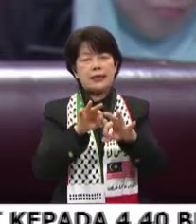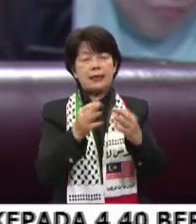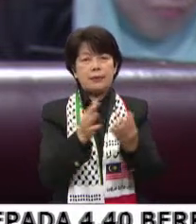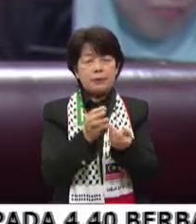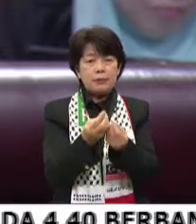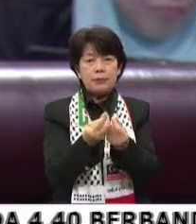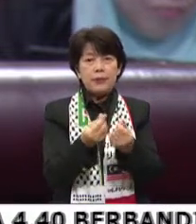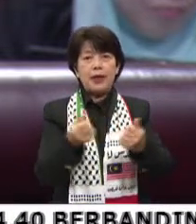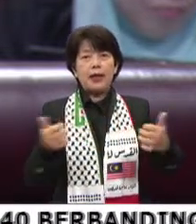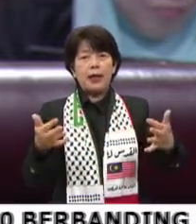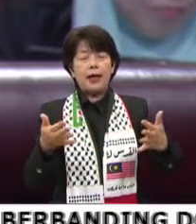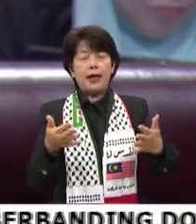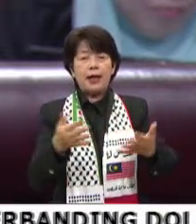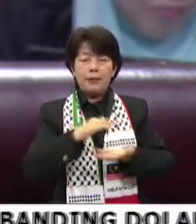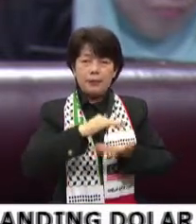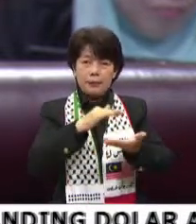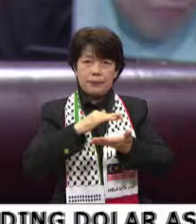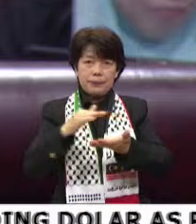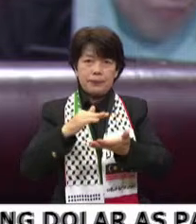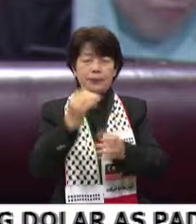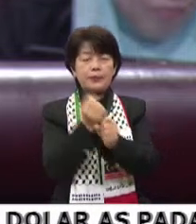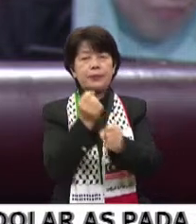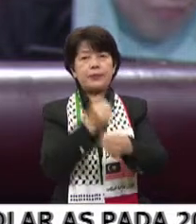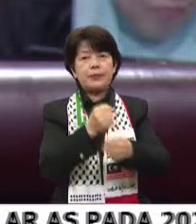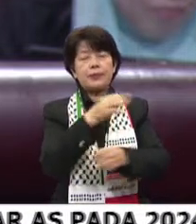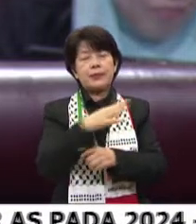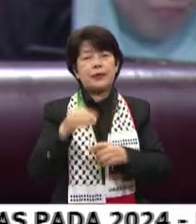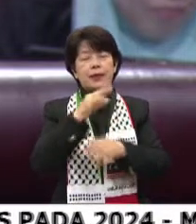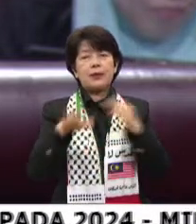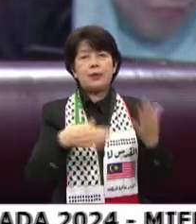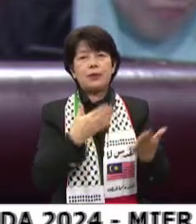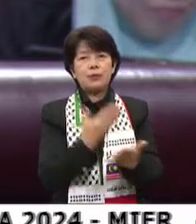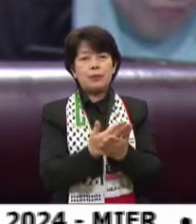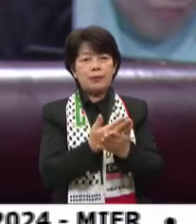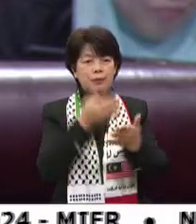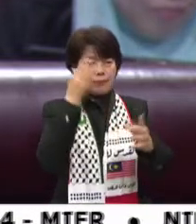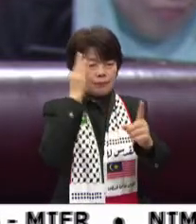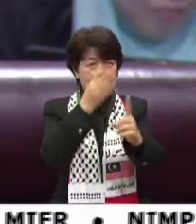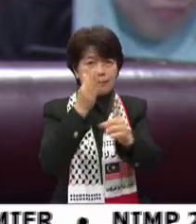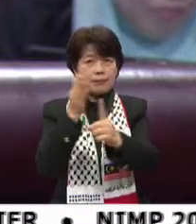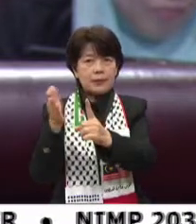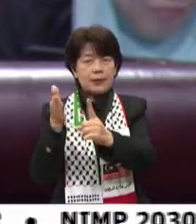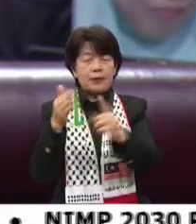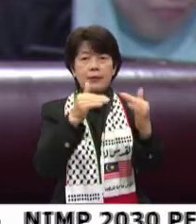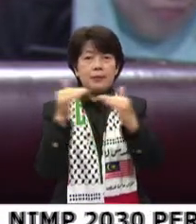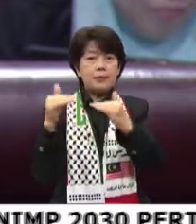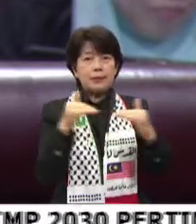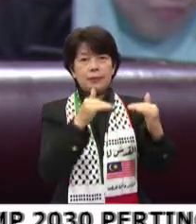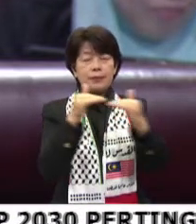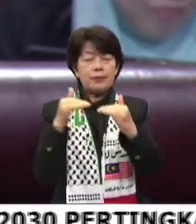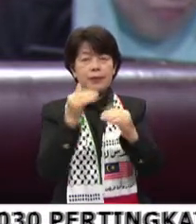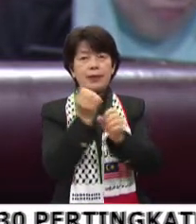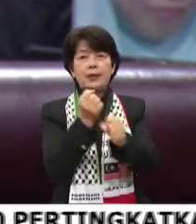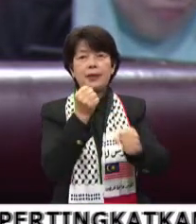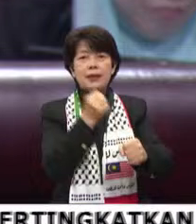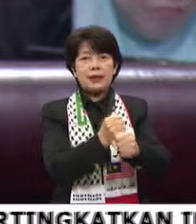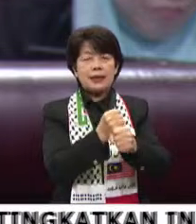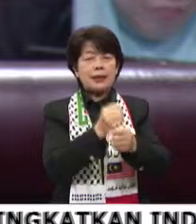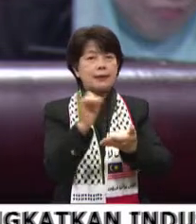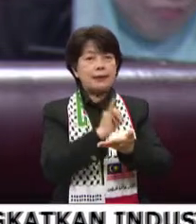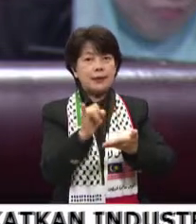sekatan ke atas pembentukan kesatuan sekerja berdasarkan perenubuhan tertentu atau persamaan dalam trade pekerjaan atau